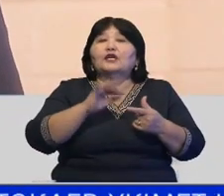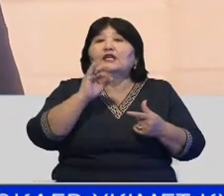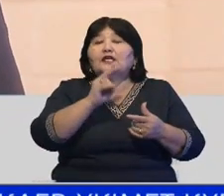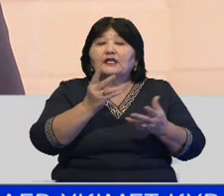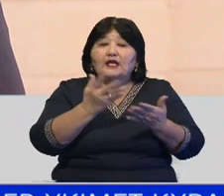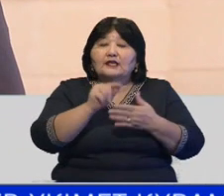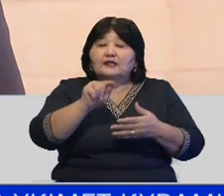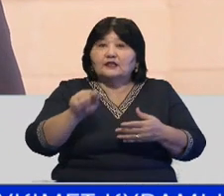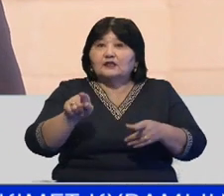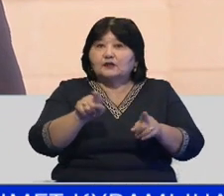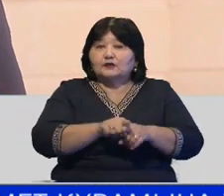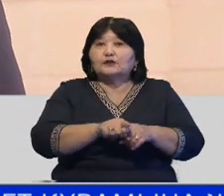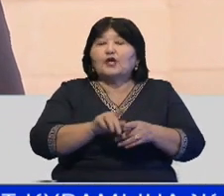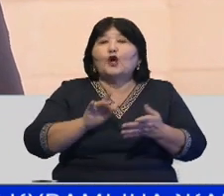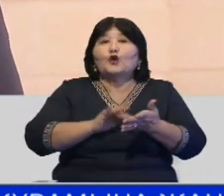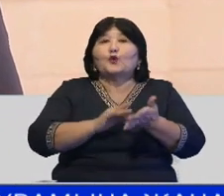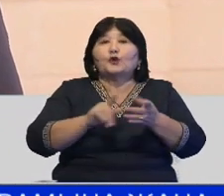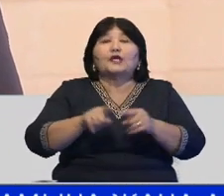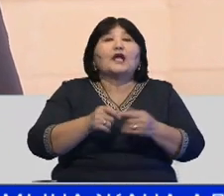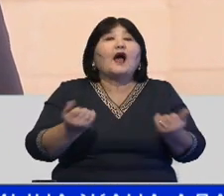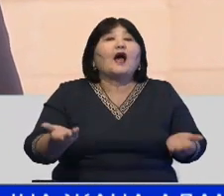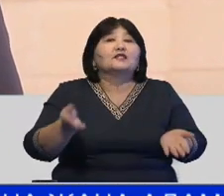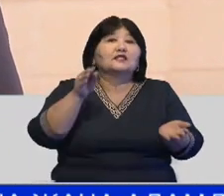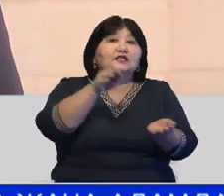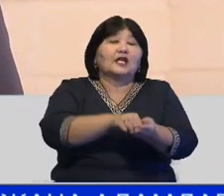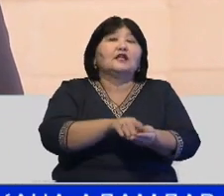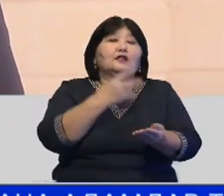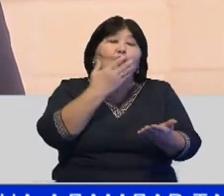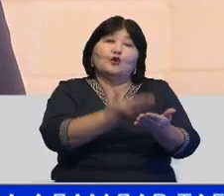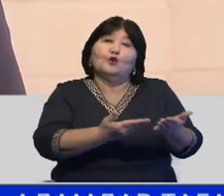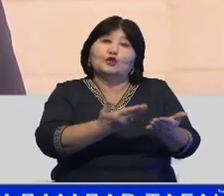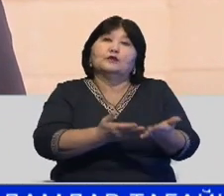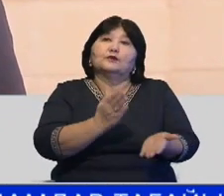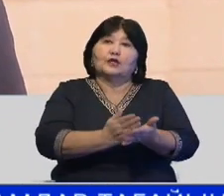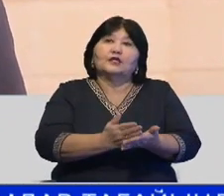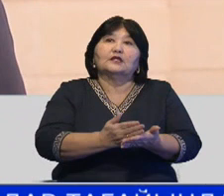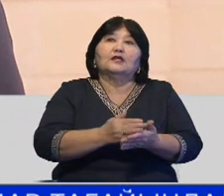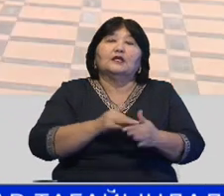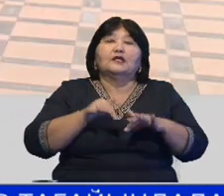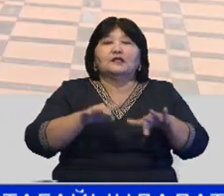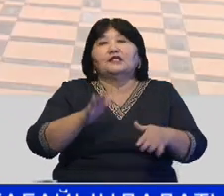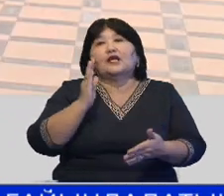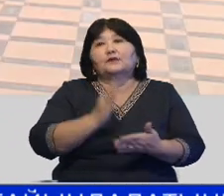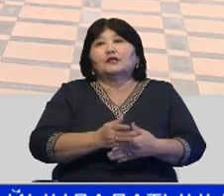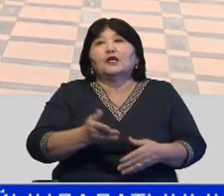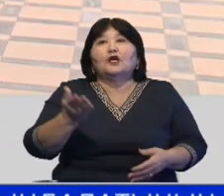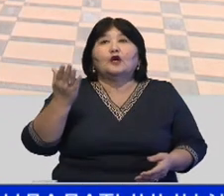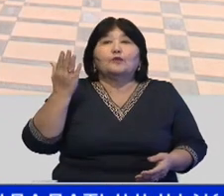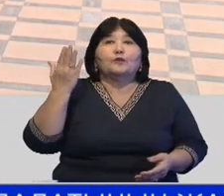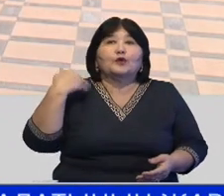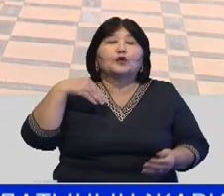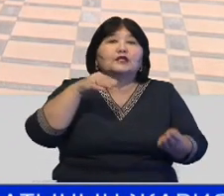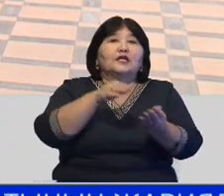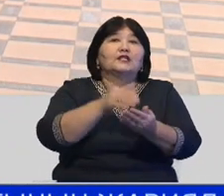терсе, кәдімгі туыс бағдарламасы сияқты қай жерде жатқанын көрсетіп тұратын осындай платформа жасалынып жатыр. Бұрын жерленіп